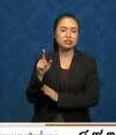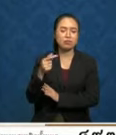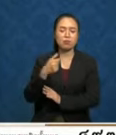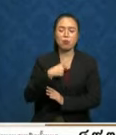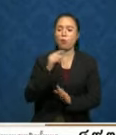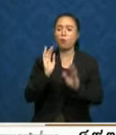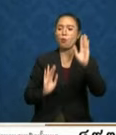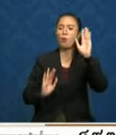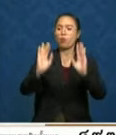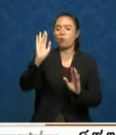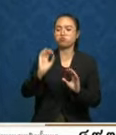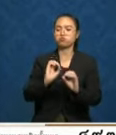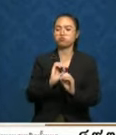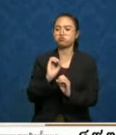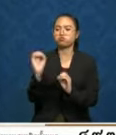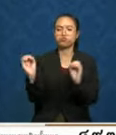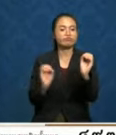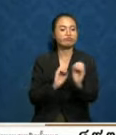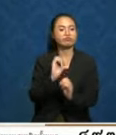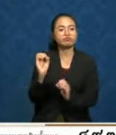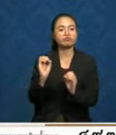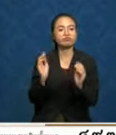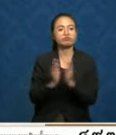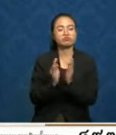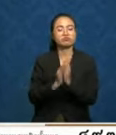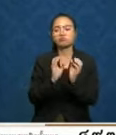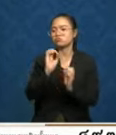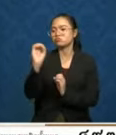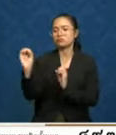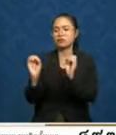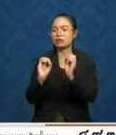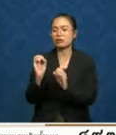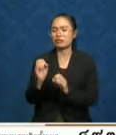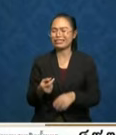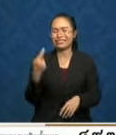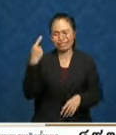วไม่เคยมีความเห็นต่างถึงขั้นได้โหวต